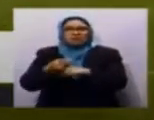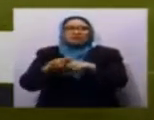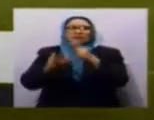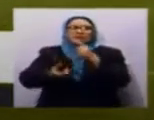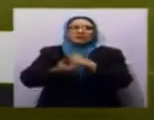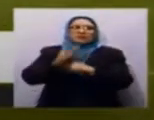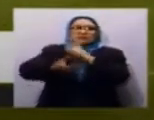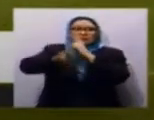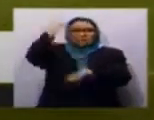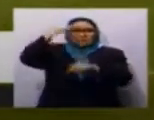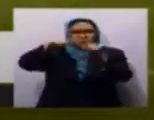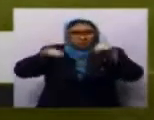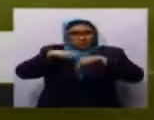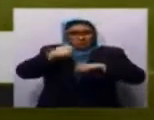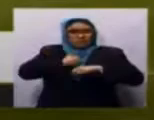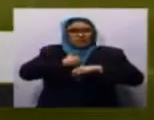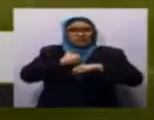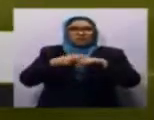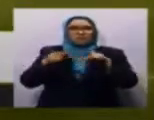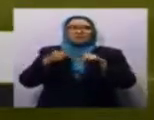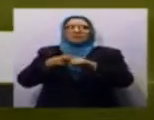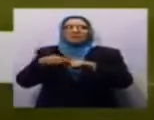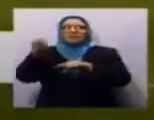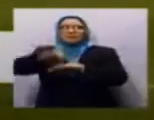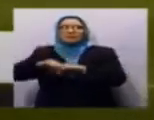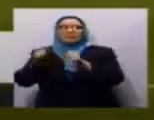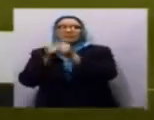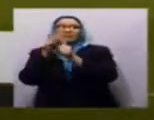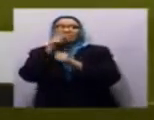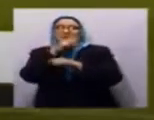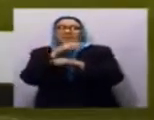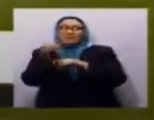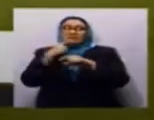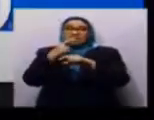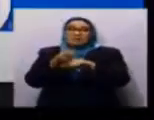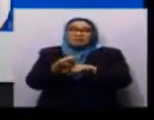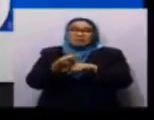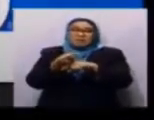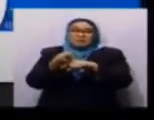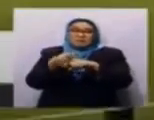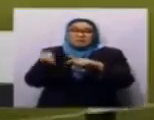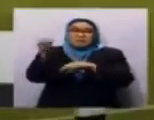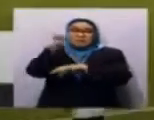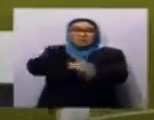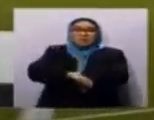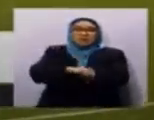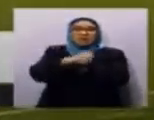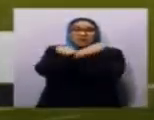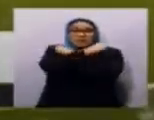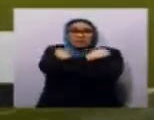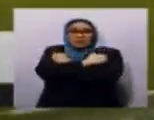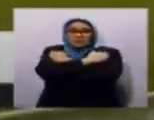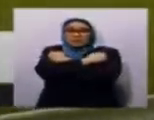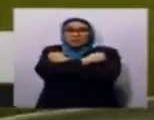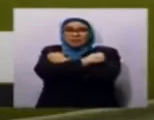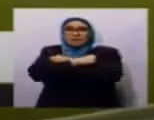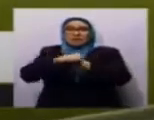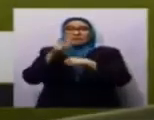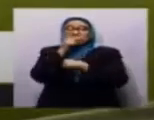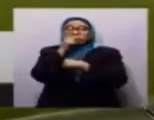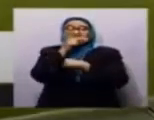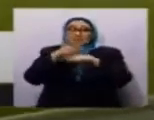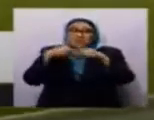Saleh terlebih dahulu di depan apabila rembatan Chan Vatanaka menewaskan penjaga gol Kedah, Ifuad Akmal Cik Kasim pada minit